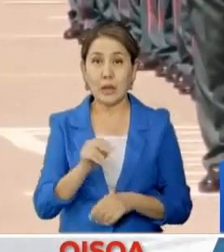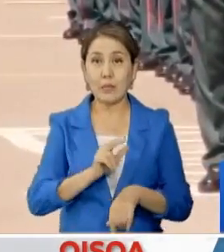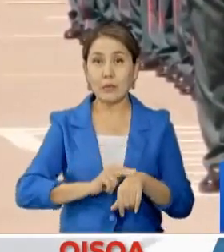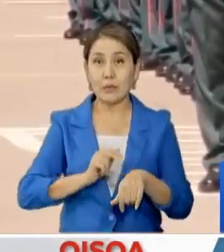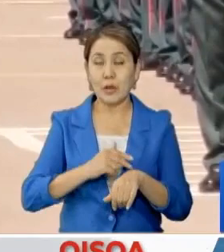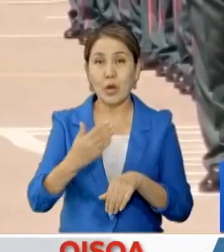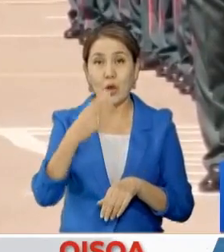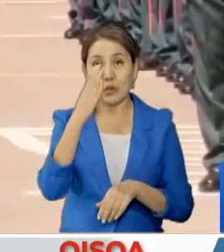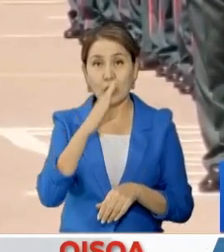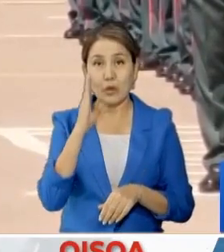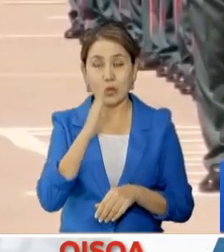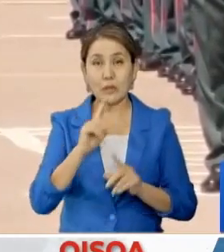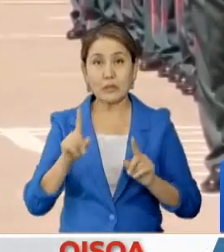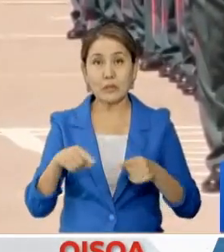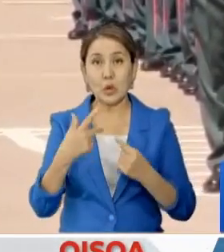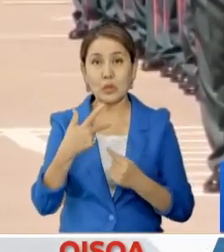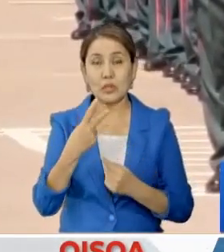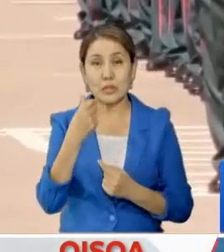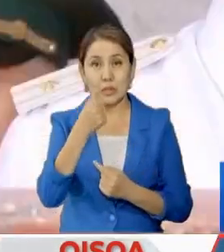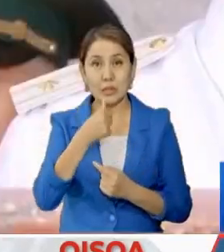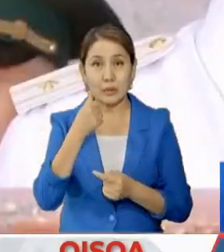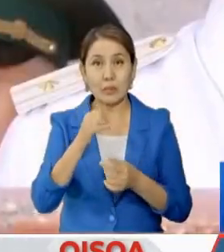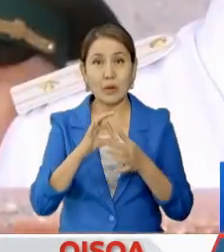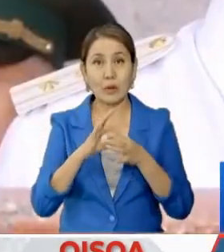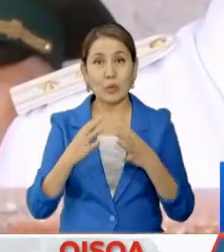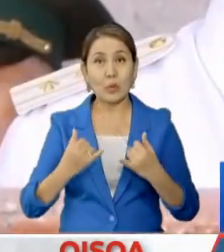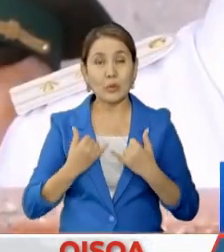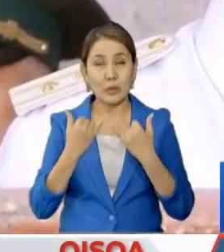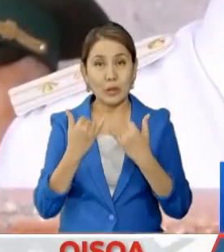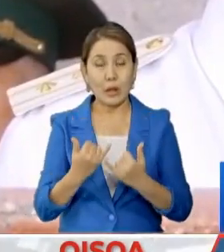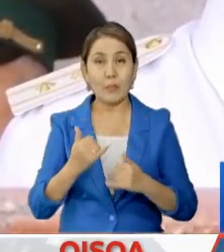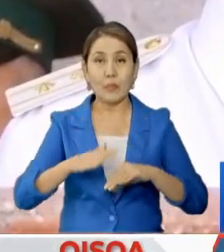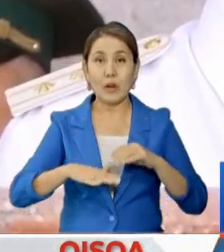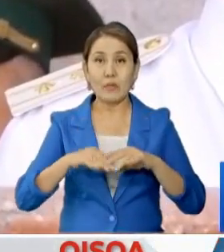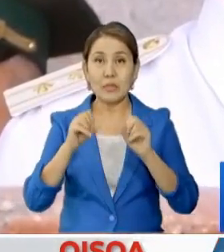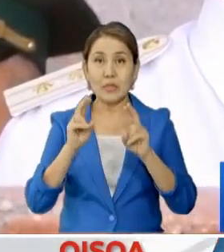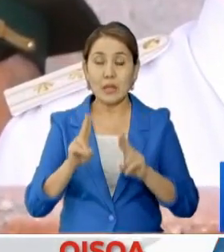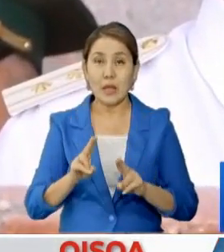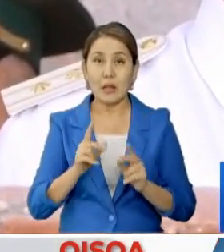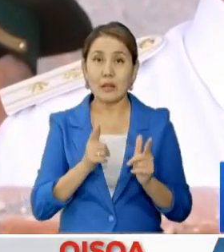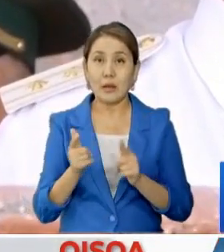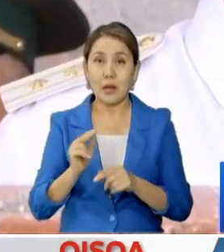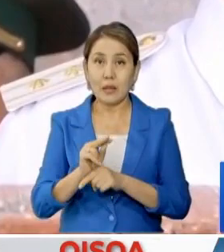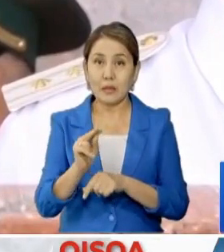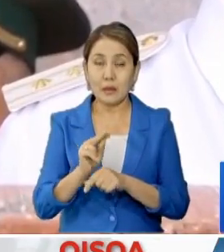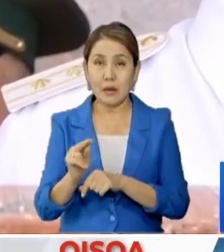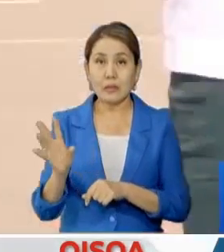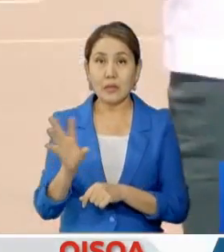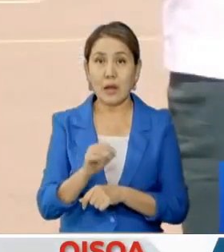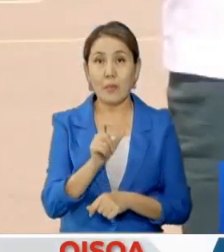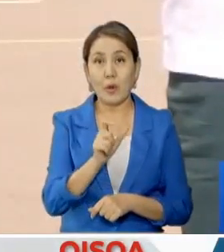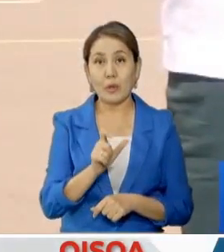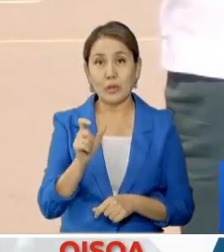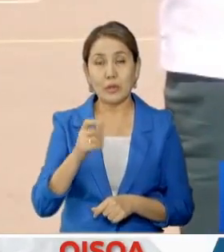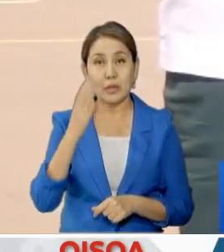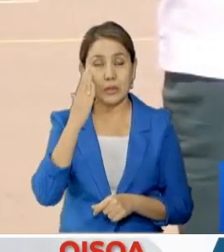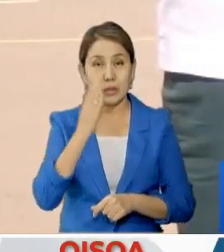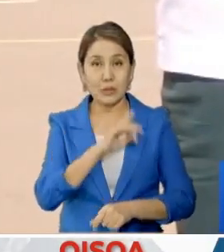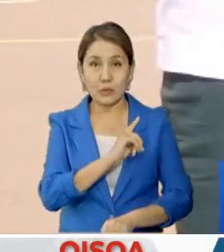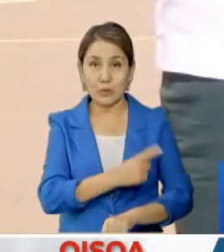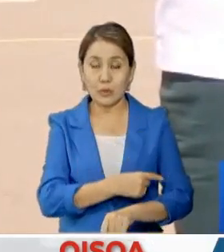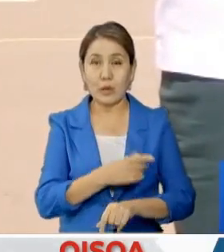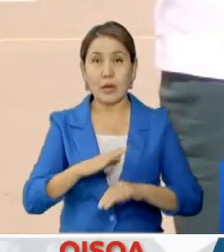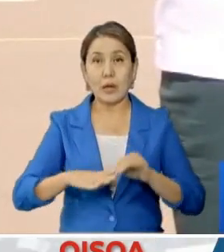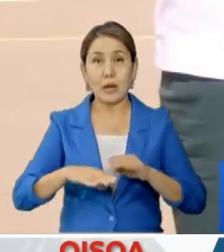ota-onalarini istiqlolimizning 32 yilligi bilan qutlab, soha uchun professional kadrlarni tayyorlash, xodimlarning intellektual va